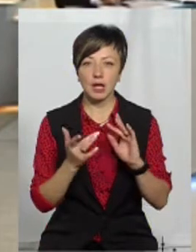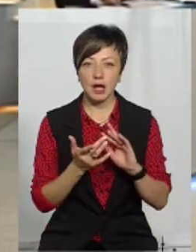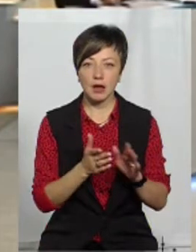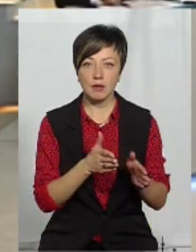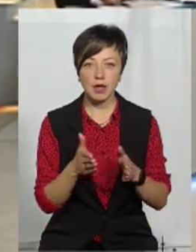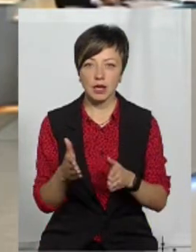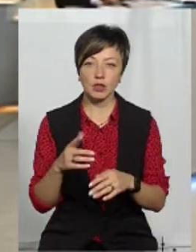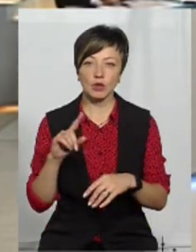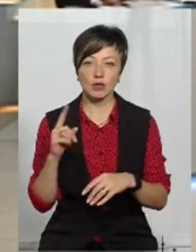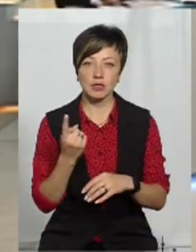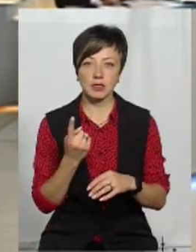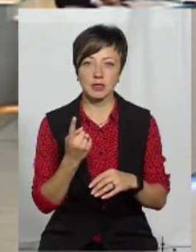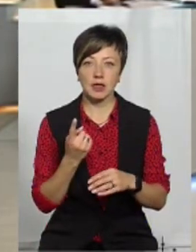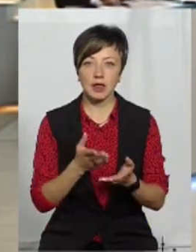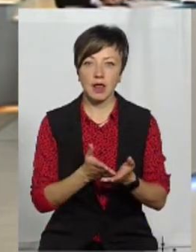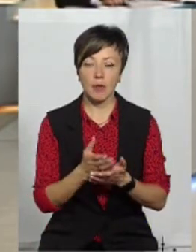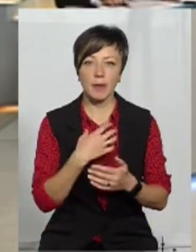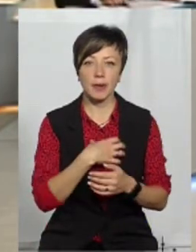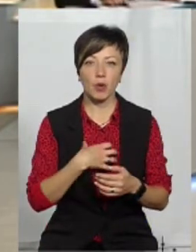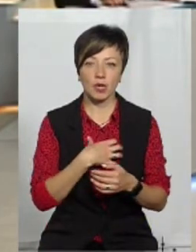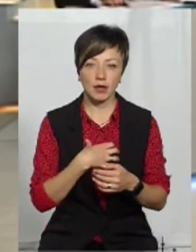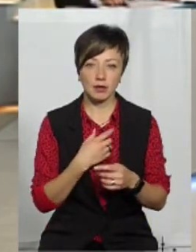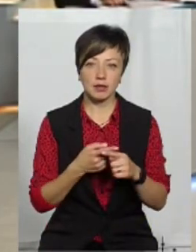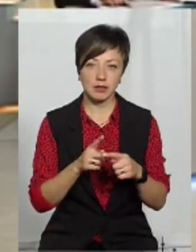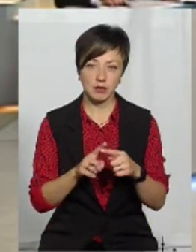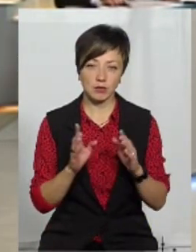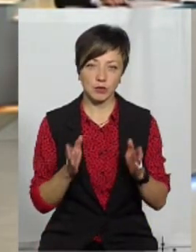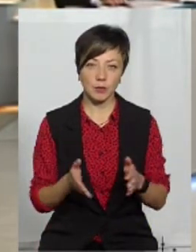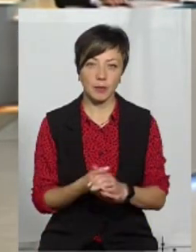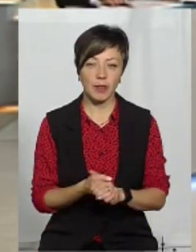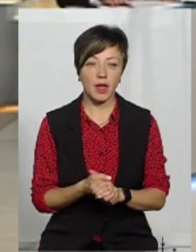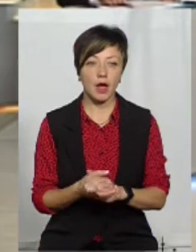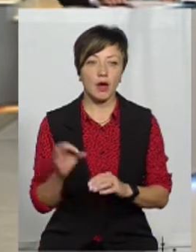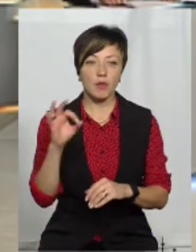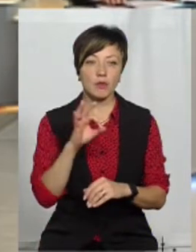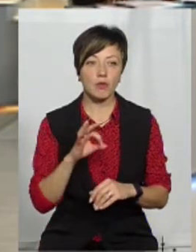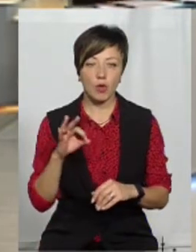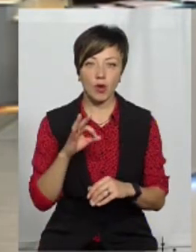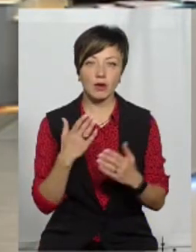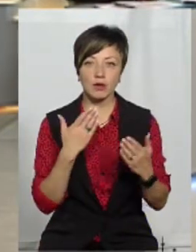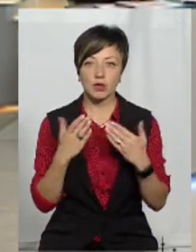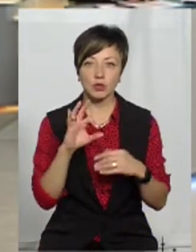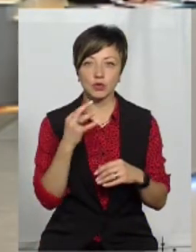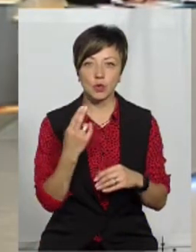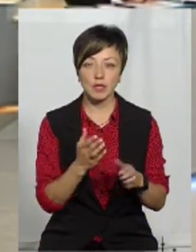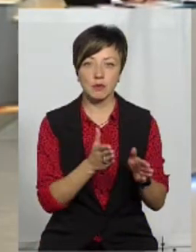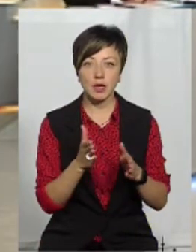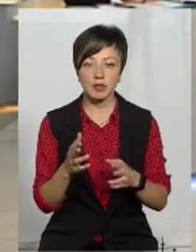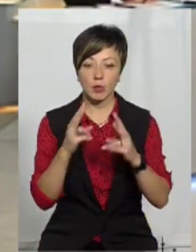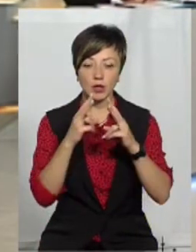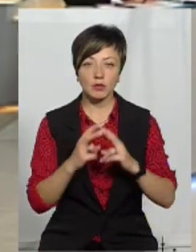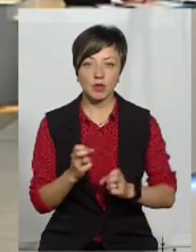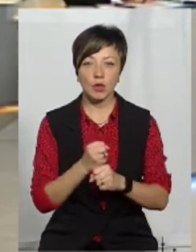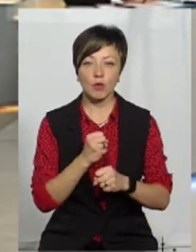зараз один з наших таких напрямків пріоритетних, і це буде продовжуватися. А от якраз стосовно соцмереж, якщо проаналізувати роботу